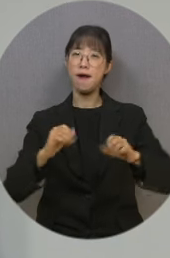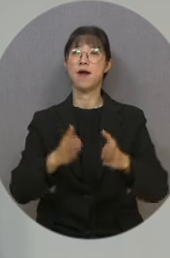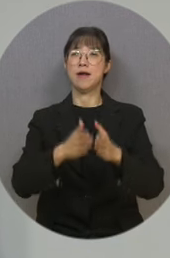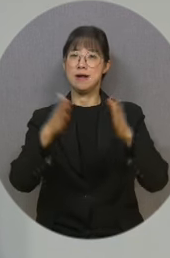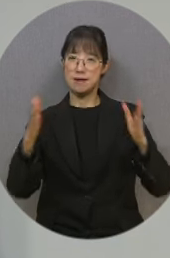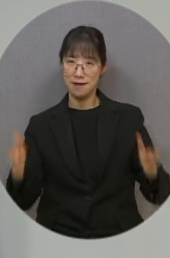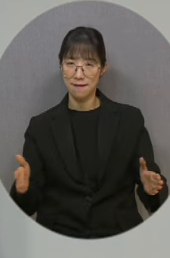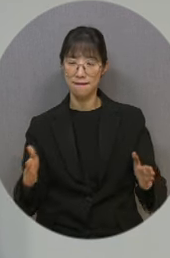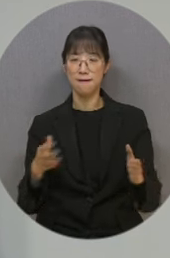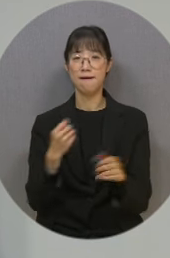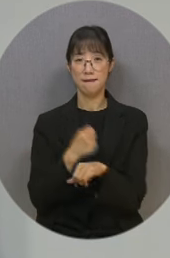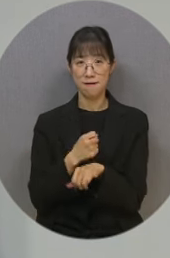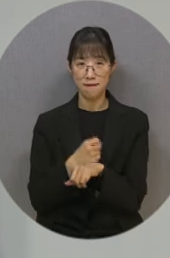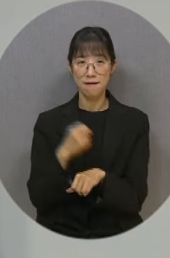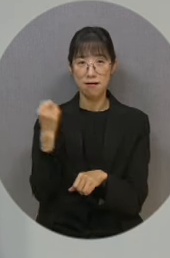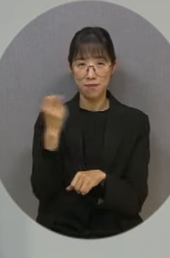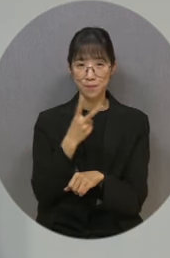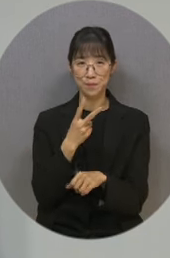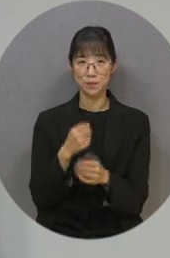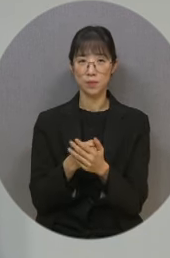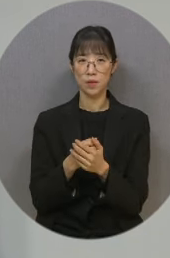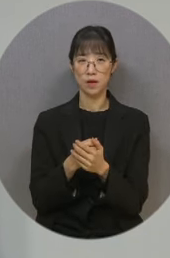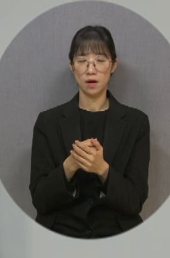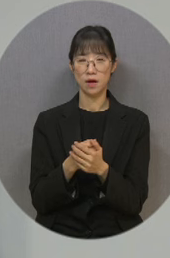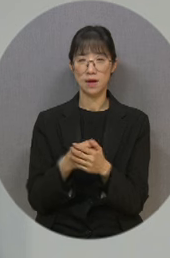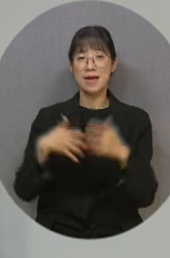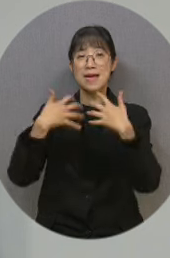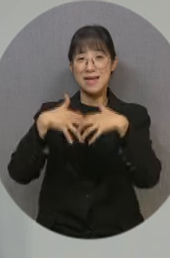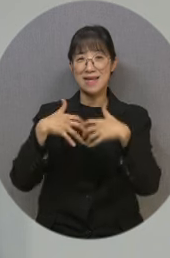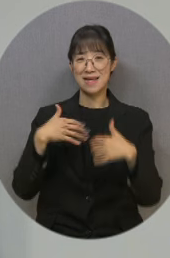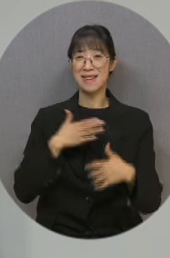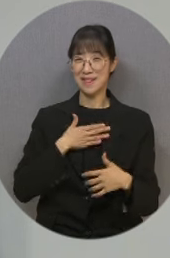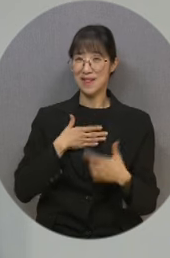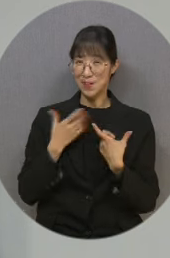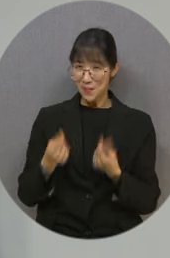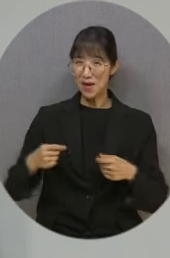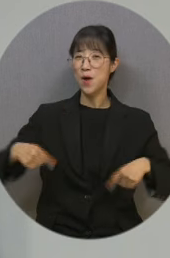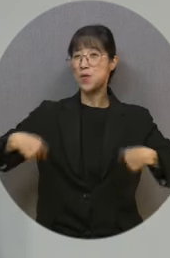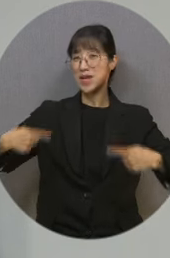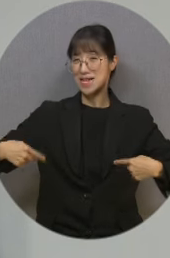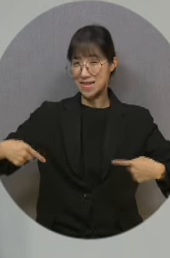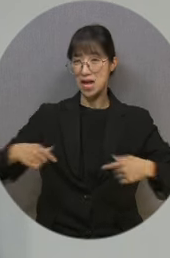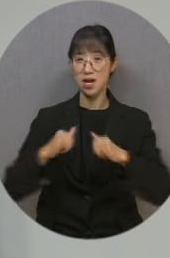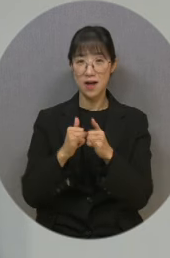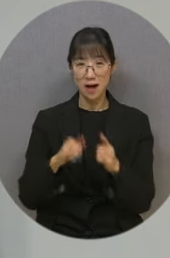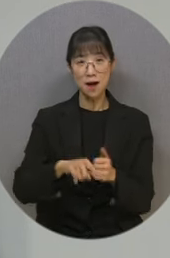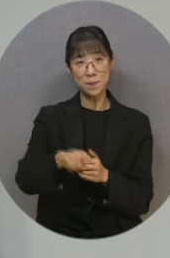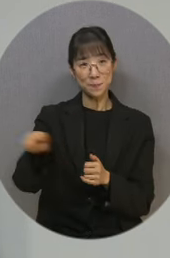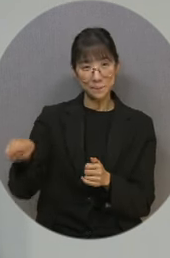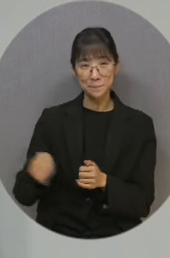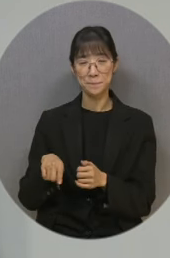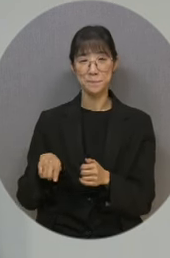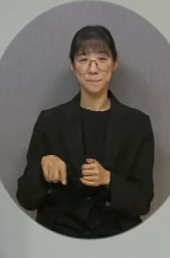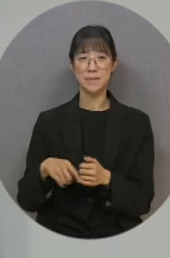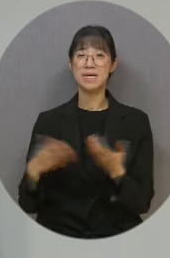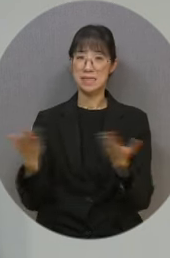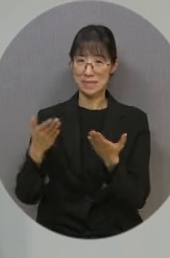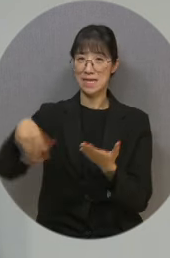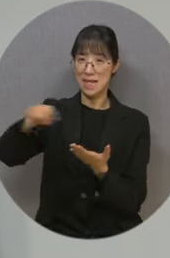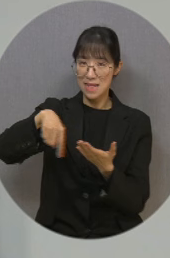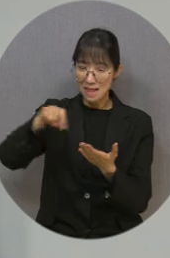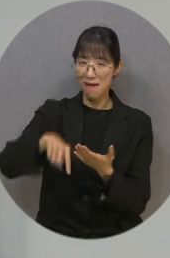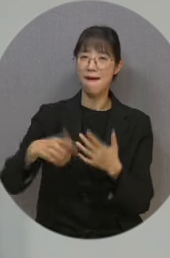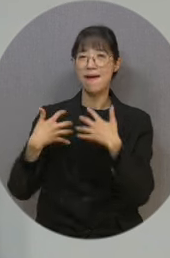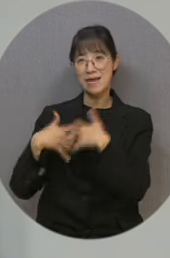설치한다든지 이런 그 보조공학 저같이 이렇게 휠차 하신 분들 있잖아요 그러면은 여러 가지 그 직장